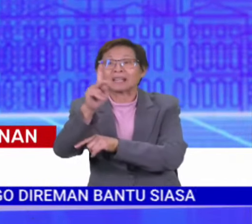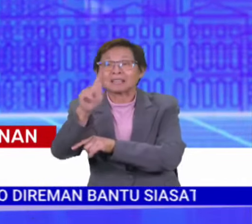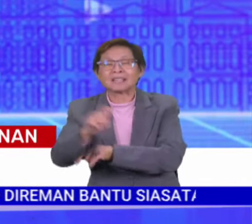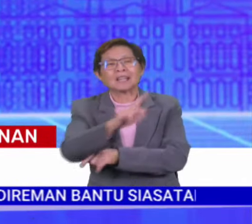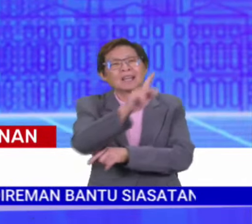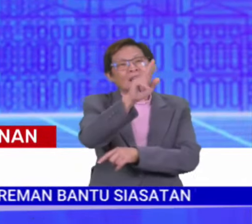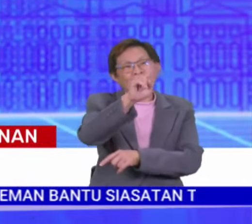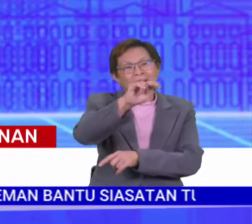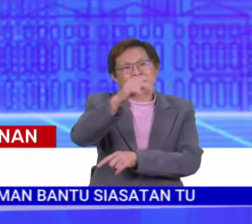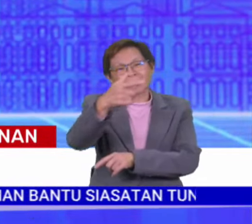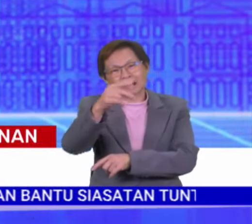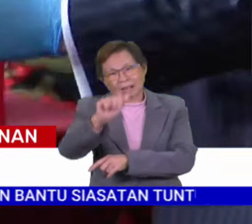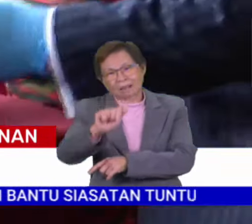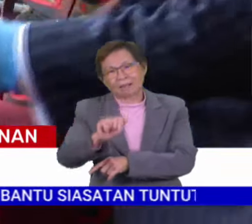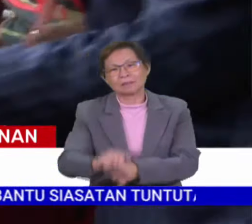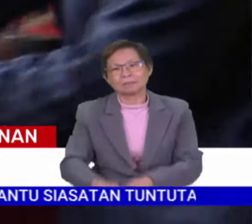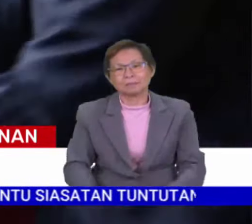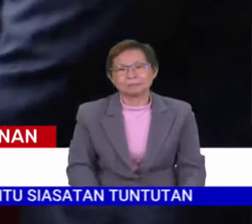Kor Meng.